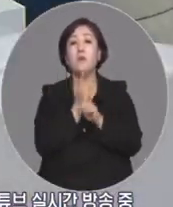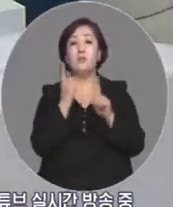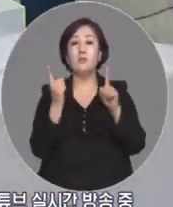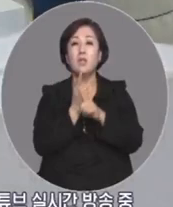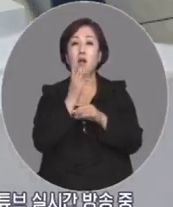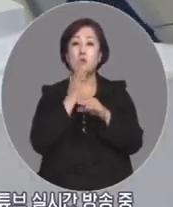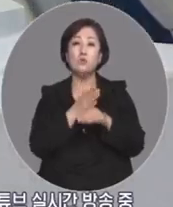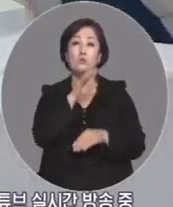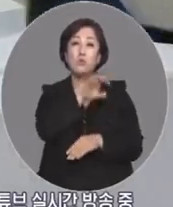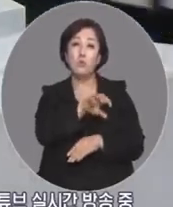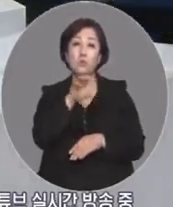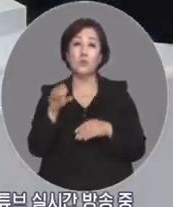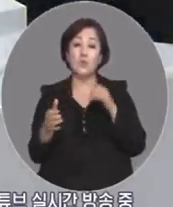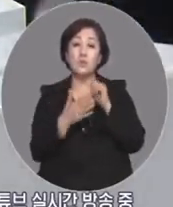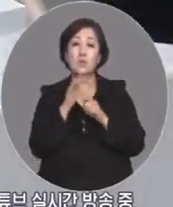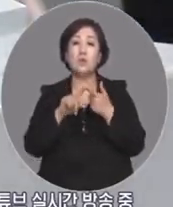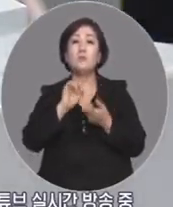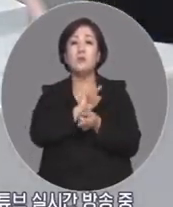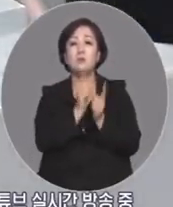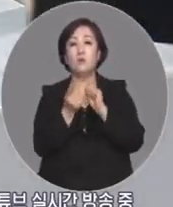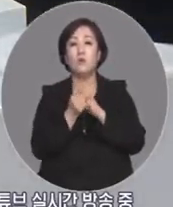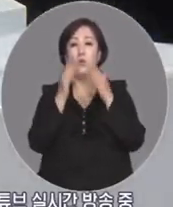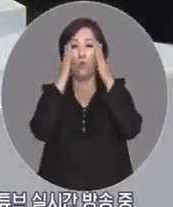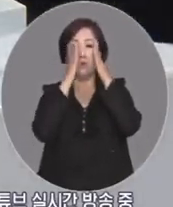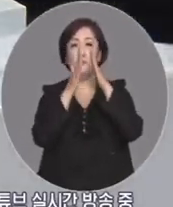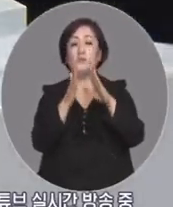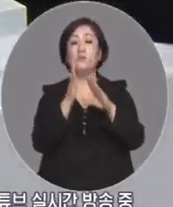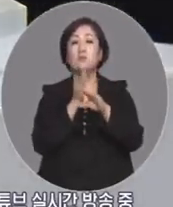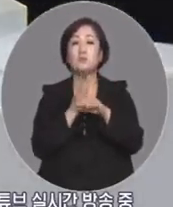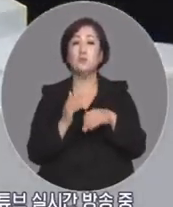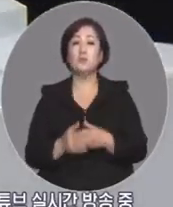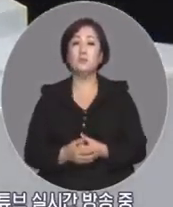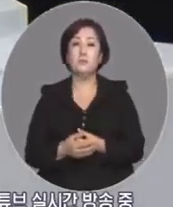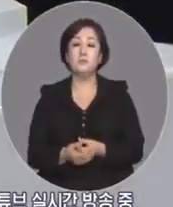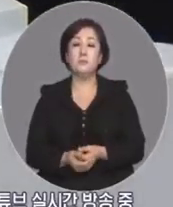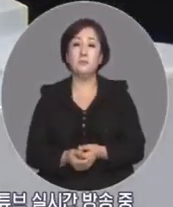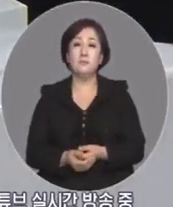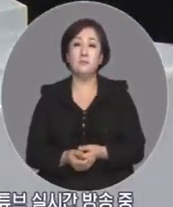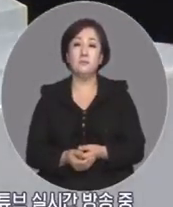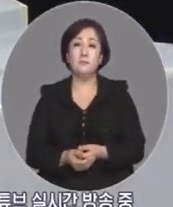지역들이어서 민심의 양배가 주목됩니다. UBC 뉴스 배대현입니다.